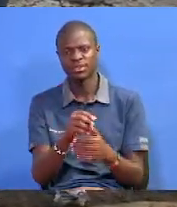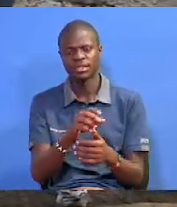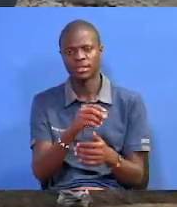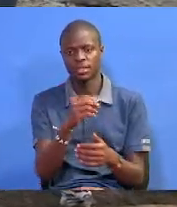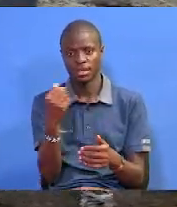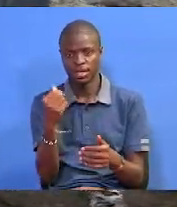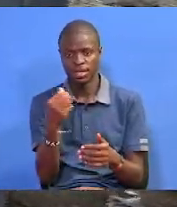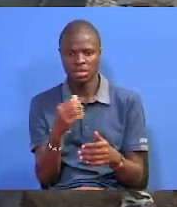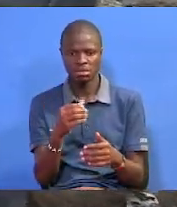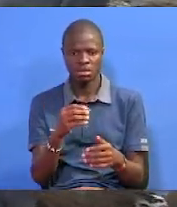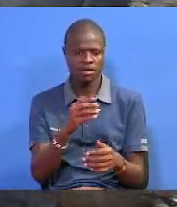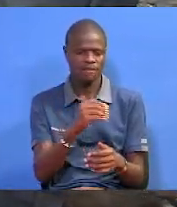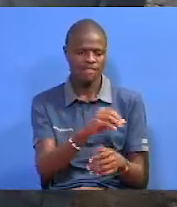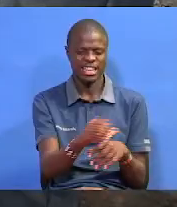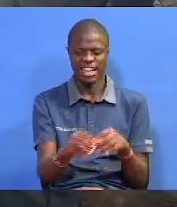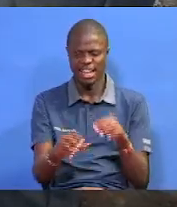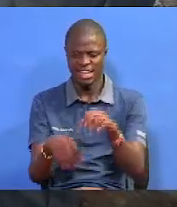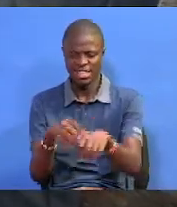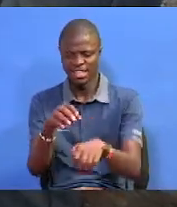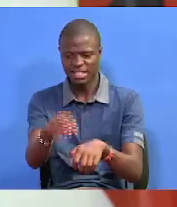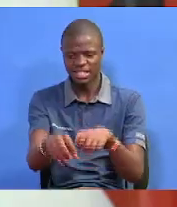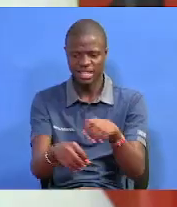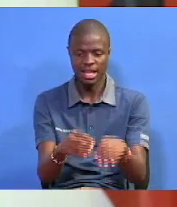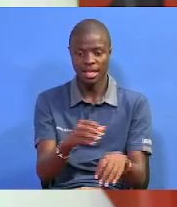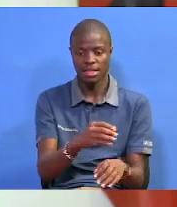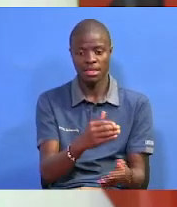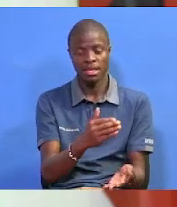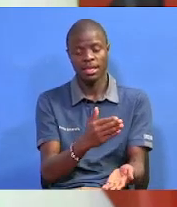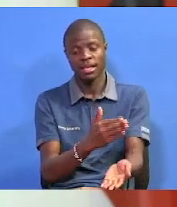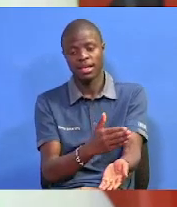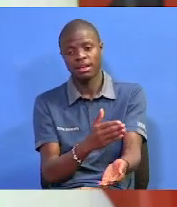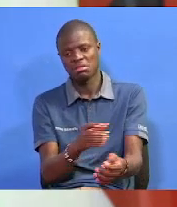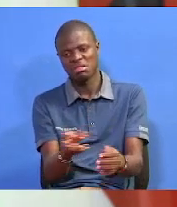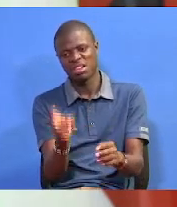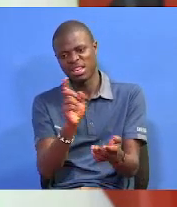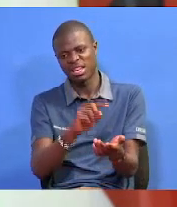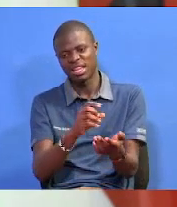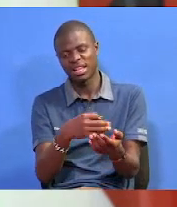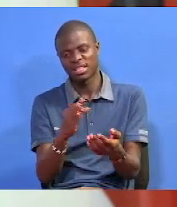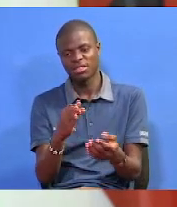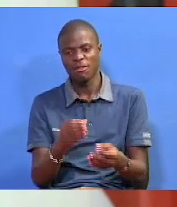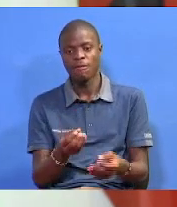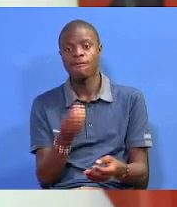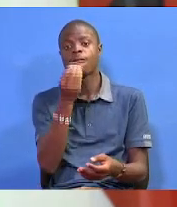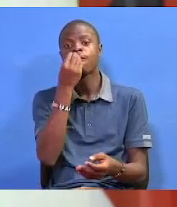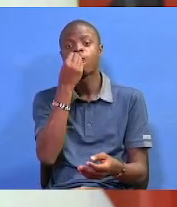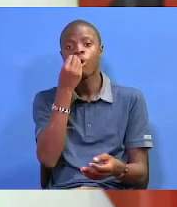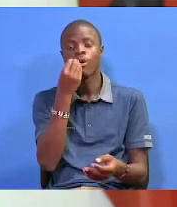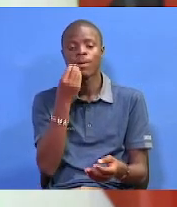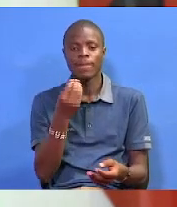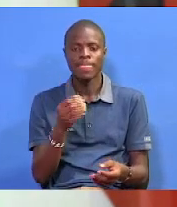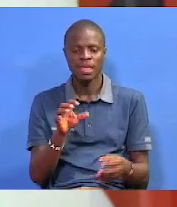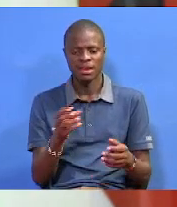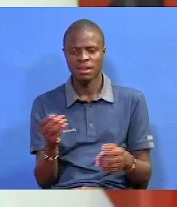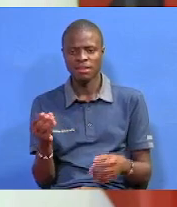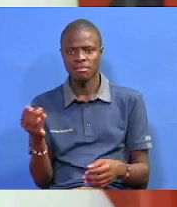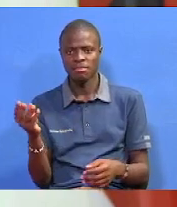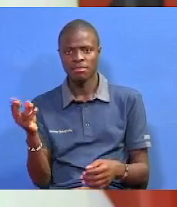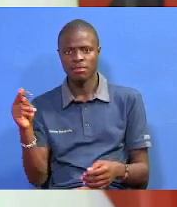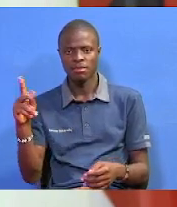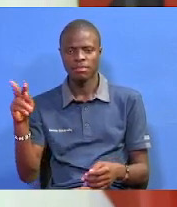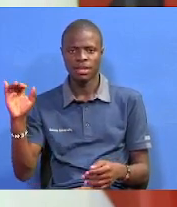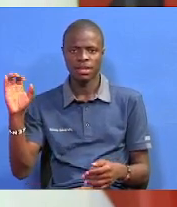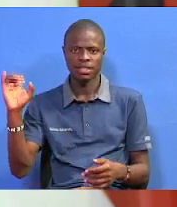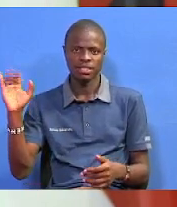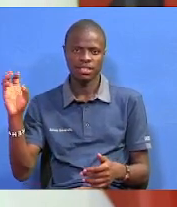kuondoa walanguzi wanaosababisha kupanda kwa bei za vyakula. Tatizo la gharama ya maisha kupanda